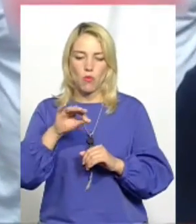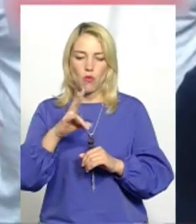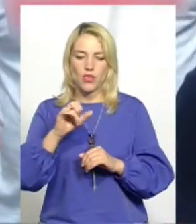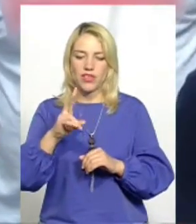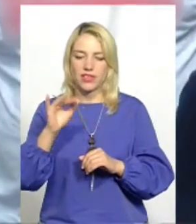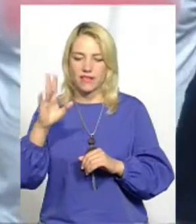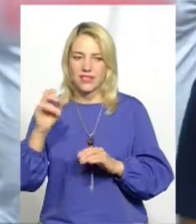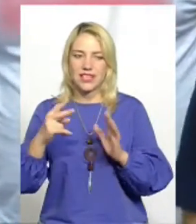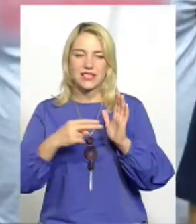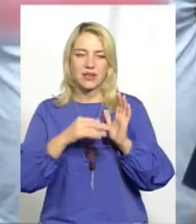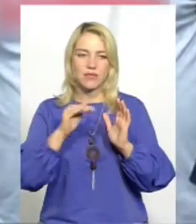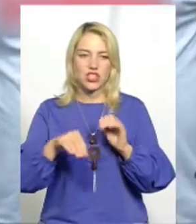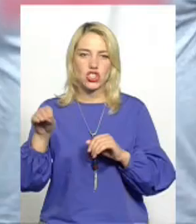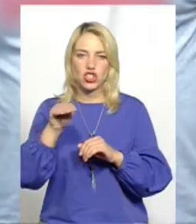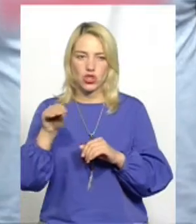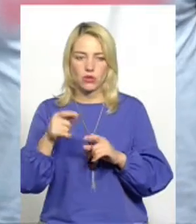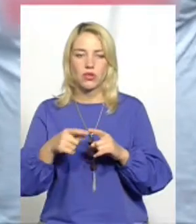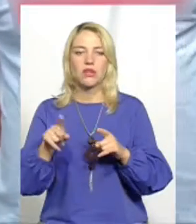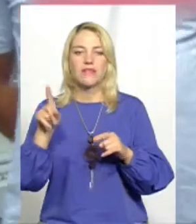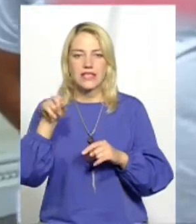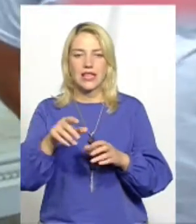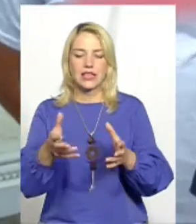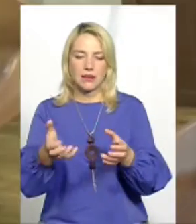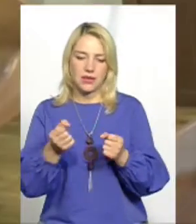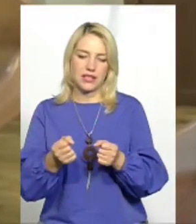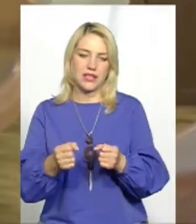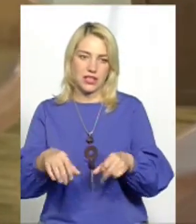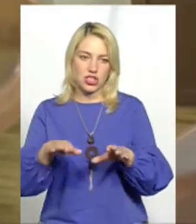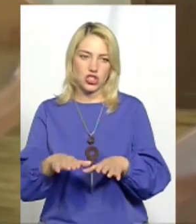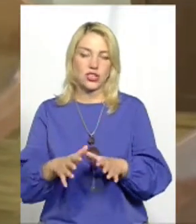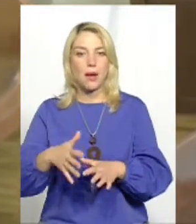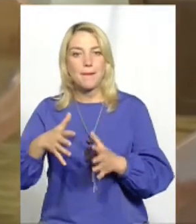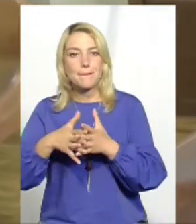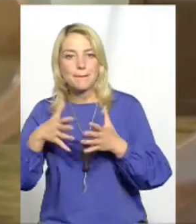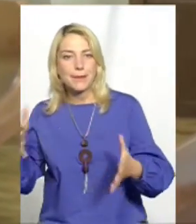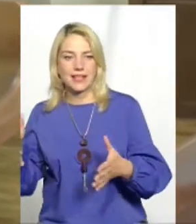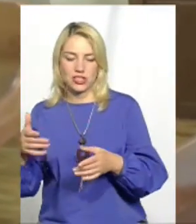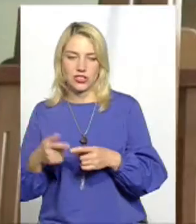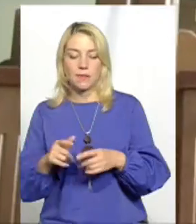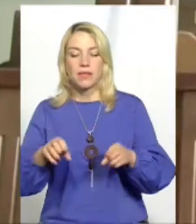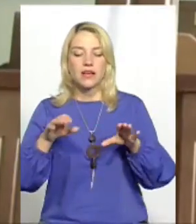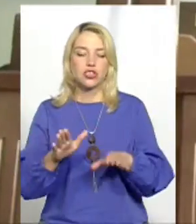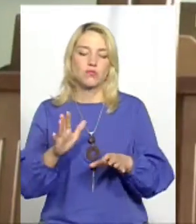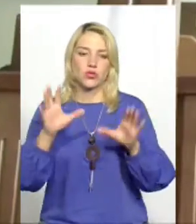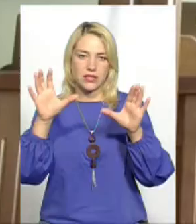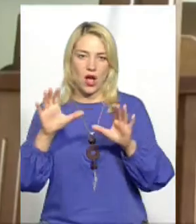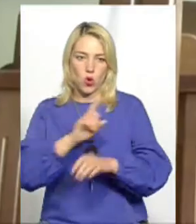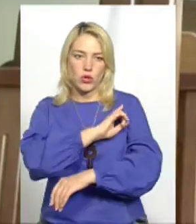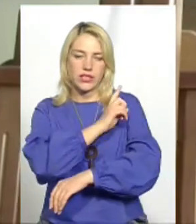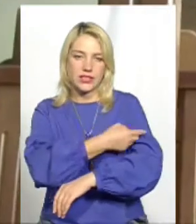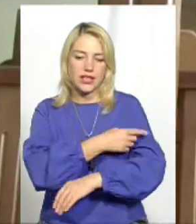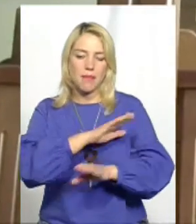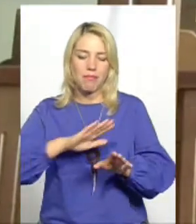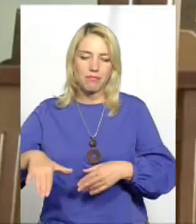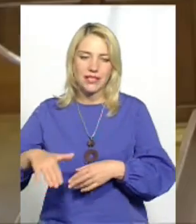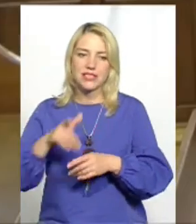жителів Житомирщини, які страждають, то все-таки прийняли рішення в сторону більшості. Рішення набирає законної сили після стікання строку